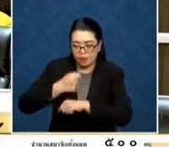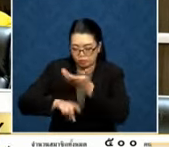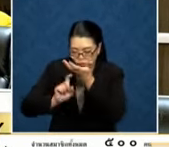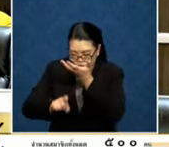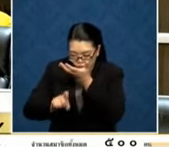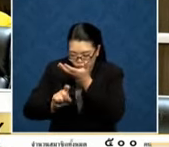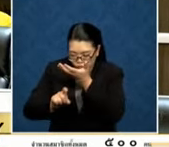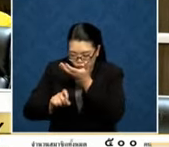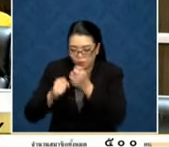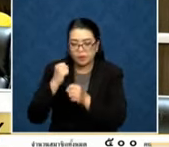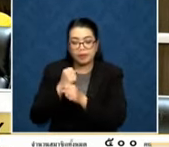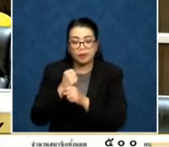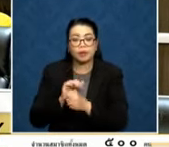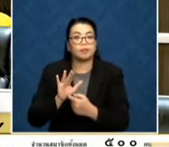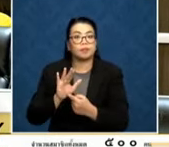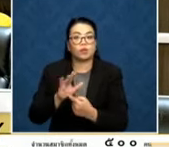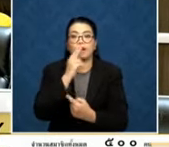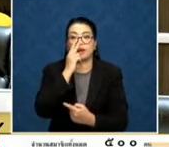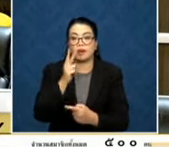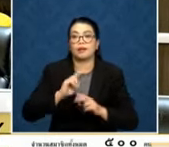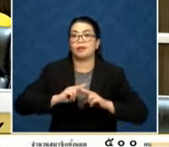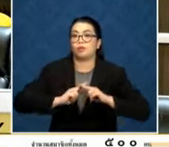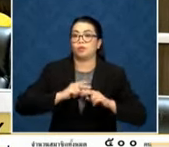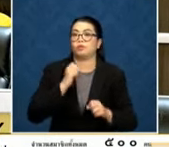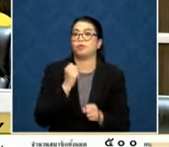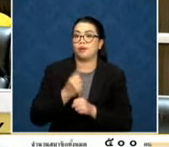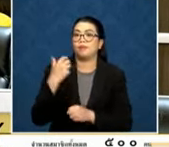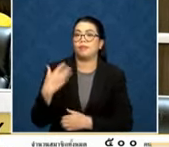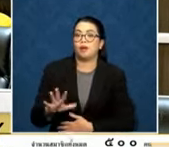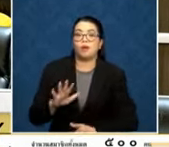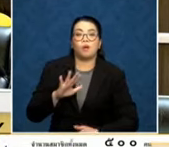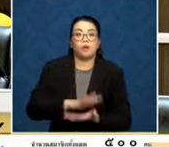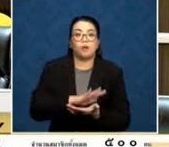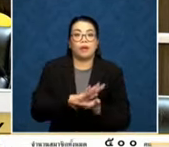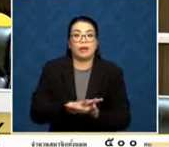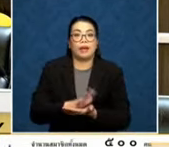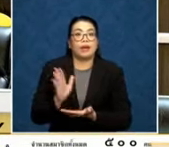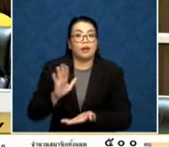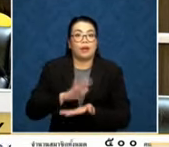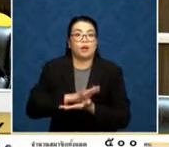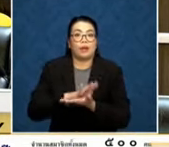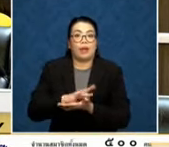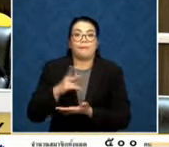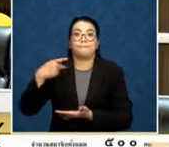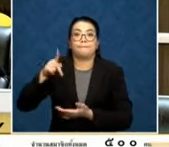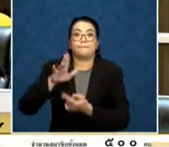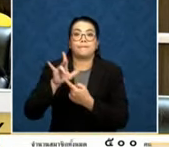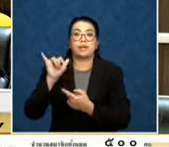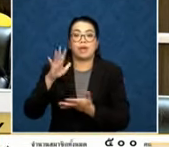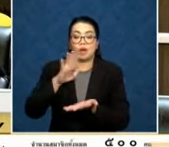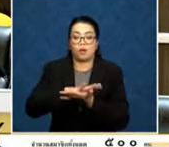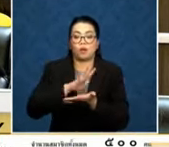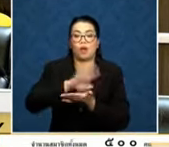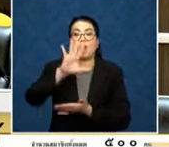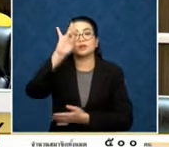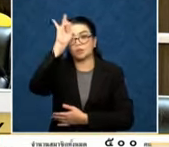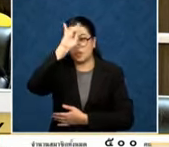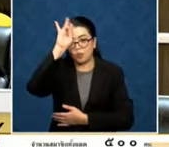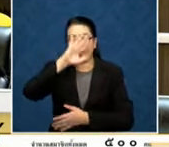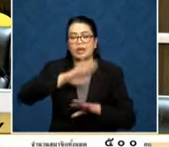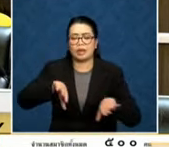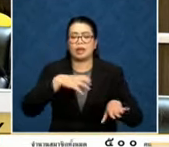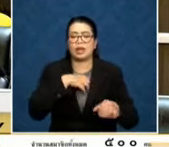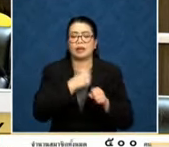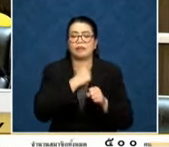ยกตัวอย่างง่ายๆที่เห็นแล้วก็ภาคเอกชนทำมาแล้วก็คือโรงเรียนปัญญาภิวัฒน์เนี่ยครับเซเว่นเนี่ยครับเด็กอยากไปทำงาน